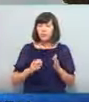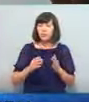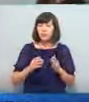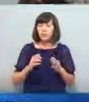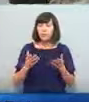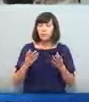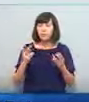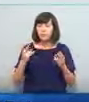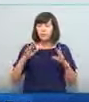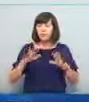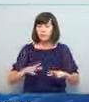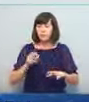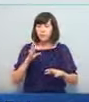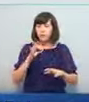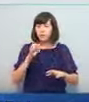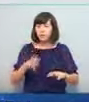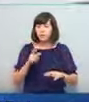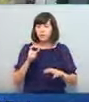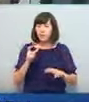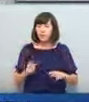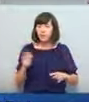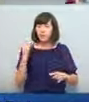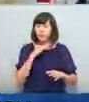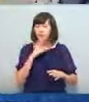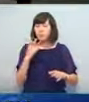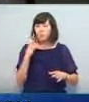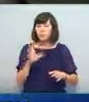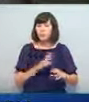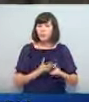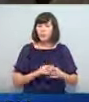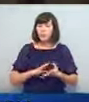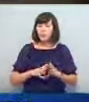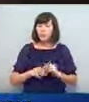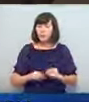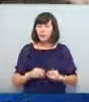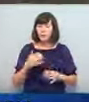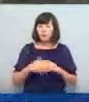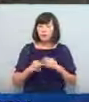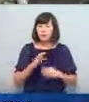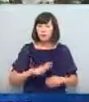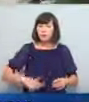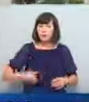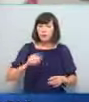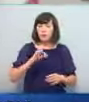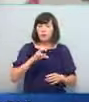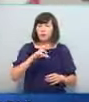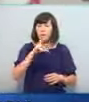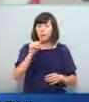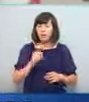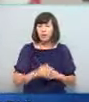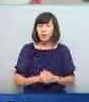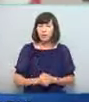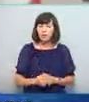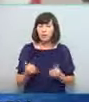құстар. Қосмекенділер мен бауырмен жорғалаушы жануарлар көптеп кездеседі. Соның негізгісі Орта Азия тасбақасы.